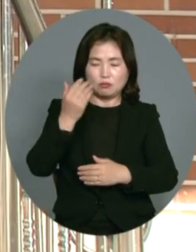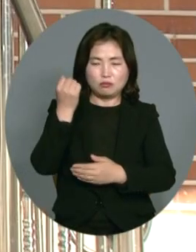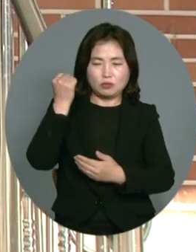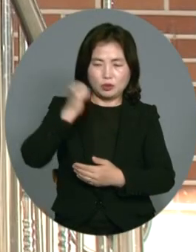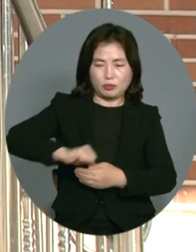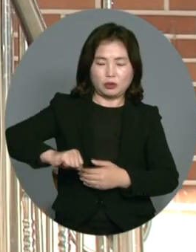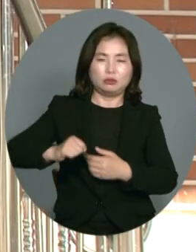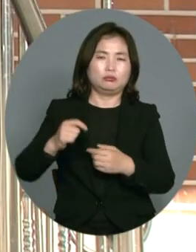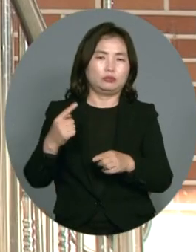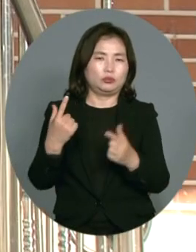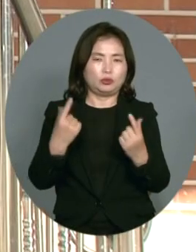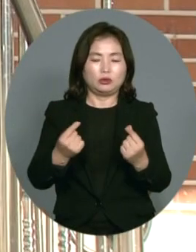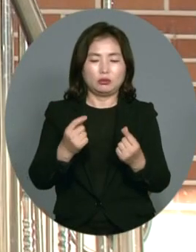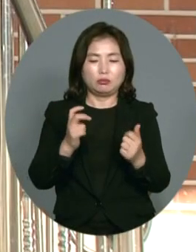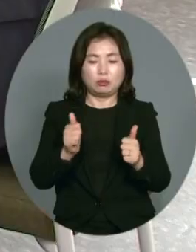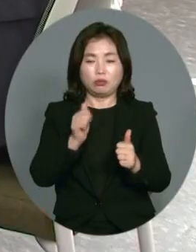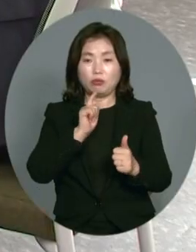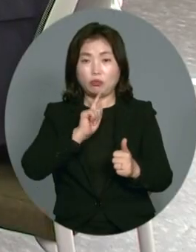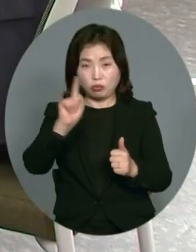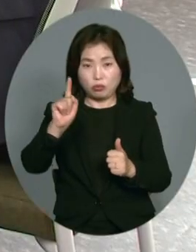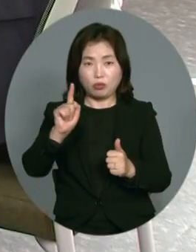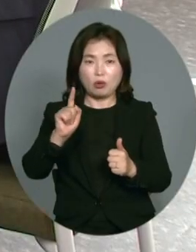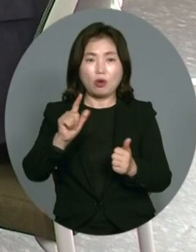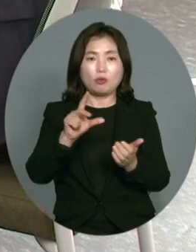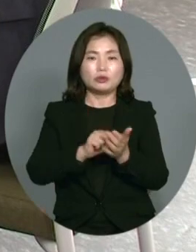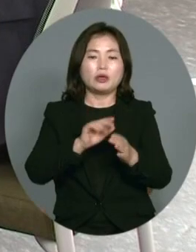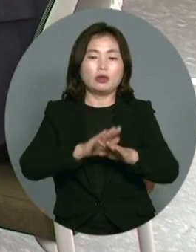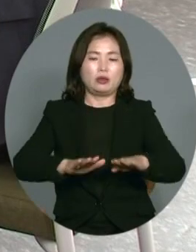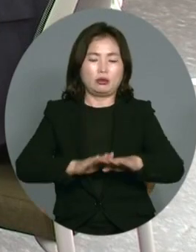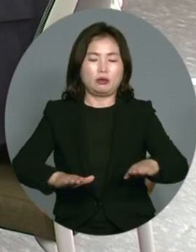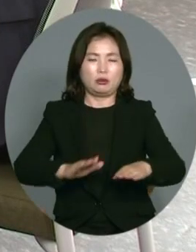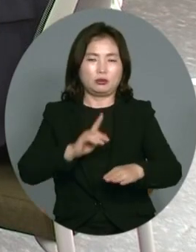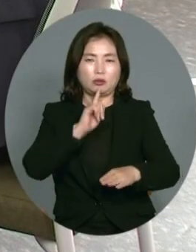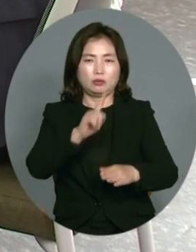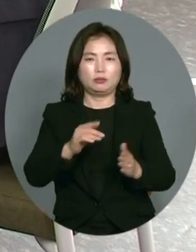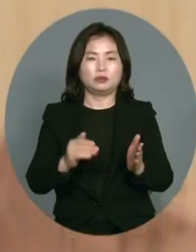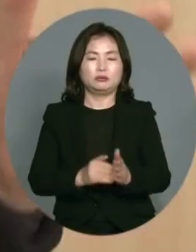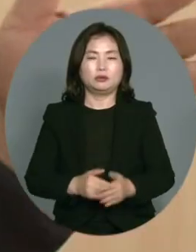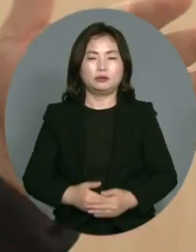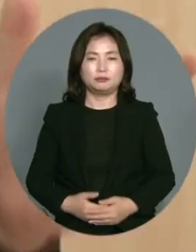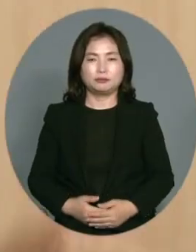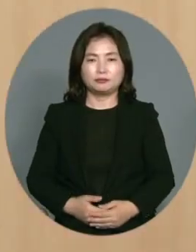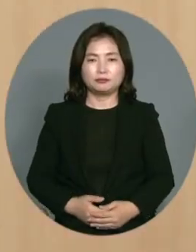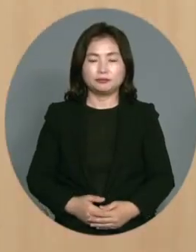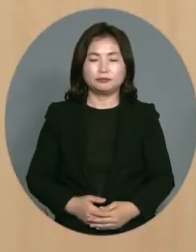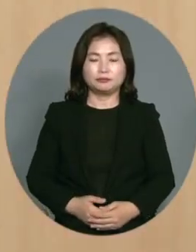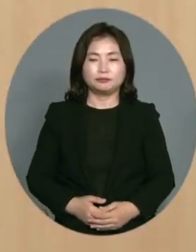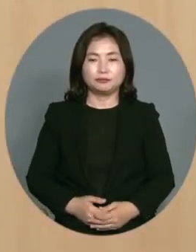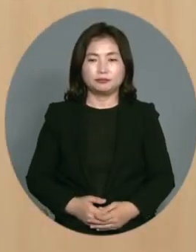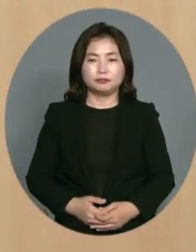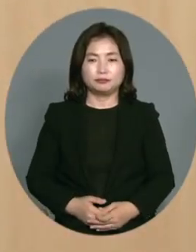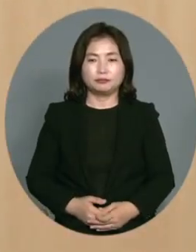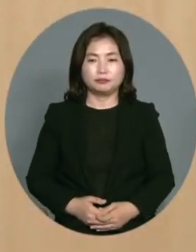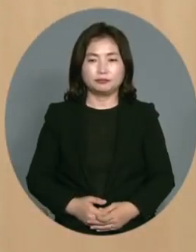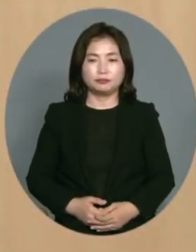위반하고 있다며 법적 소송을 통해 문제를 바로잡겠다고 밝혔습니다. MBC 뉴스 김형일입니다.